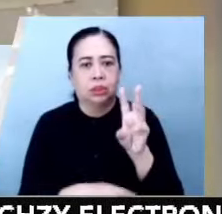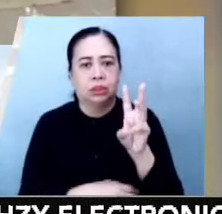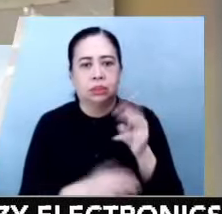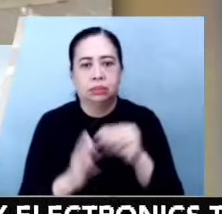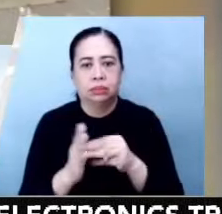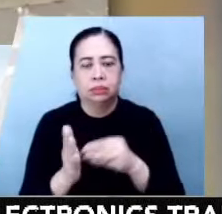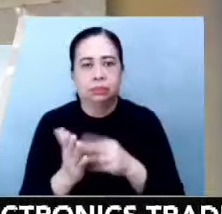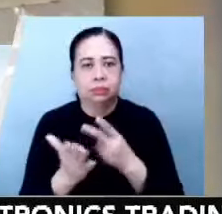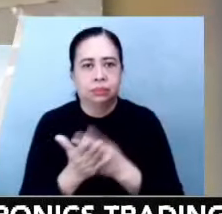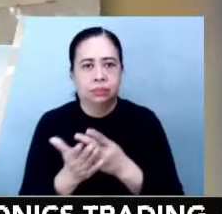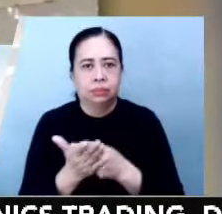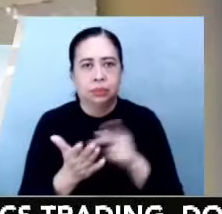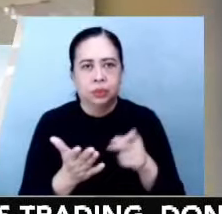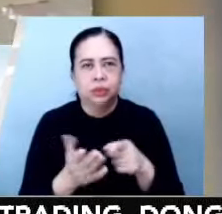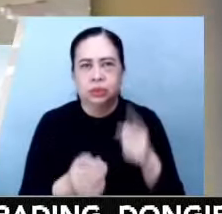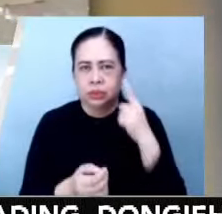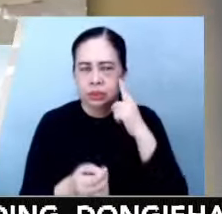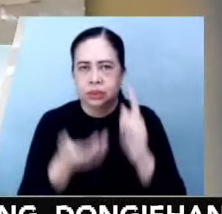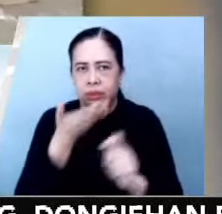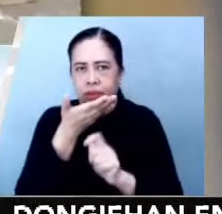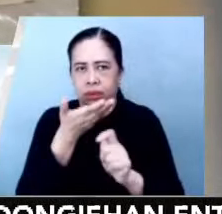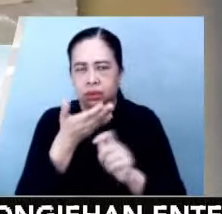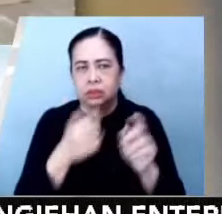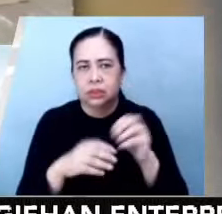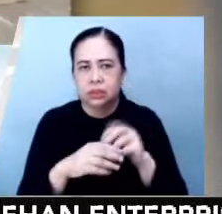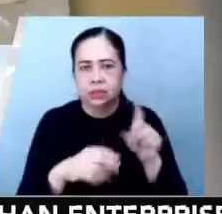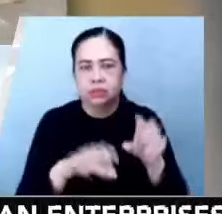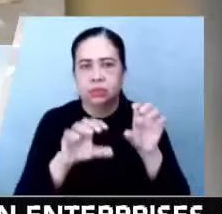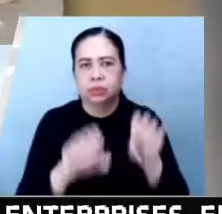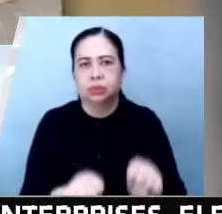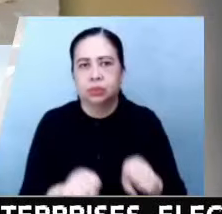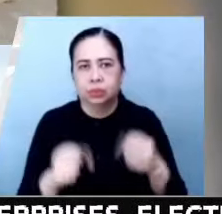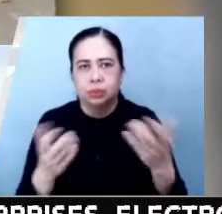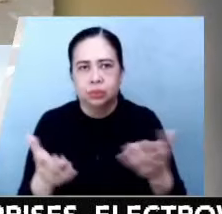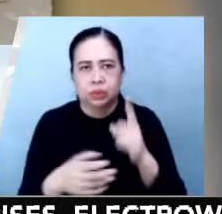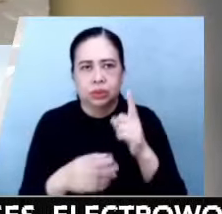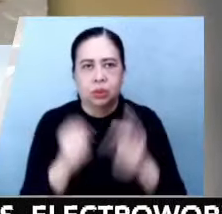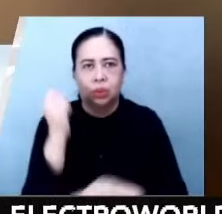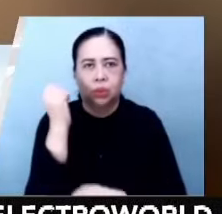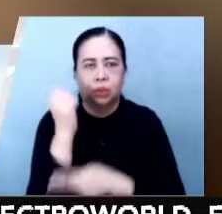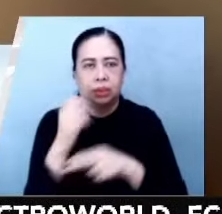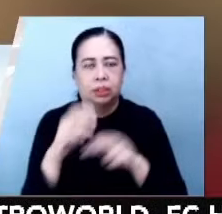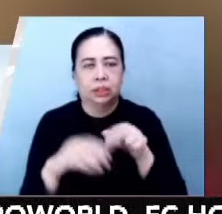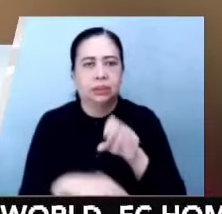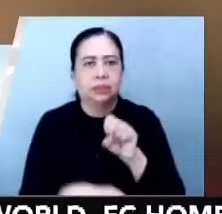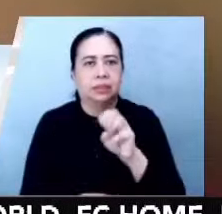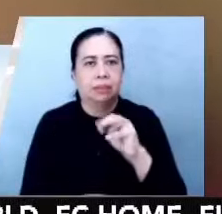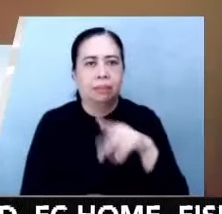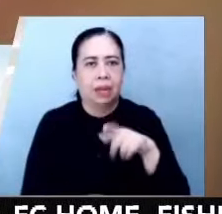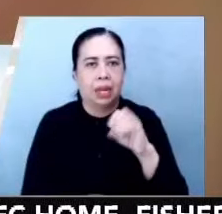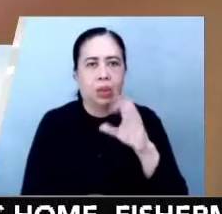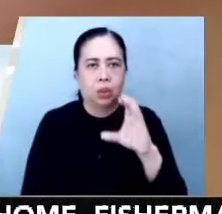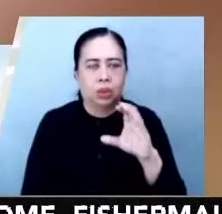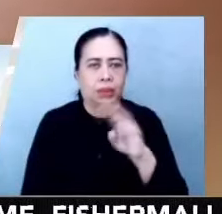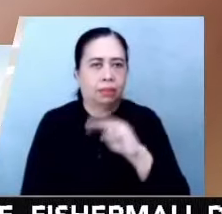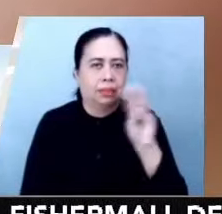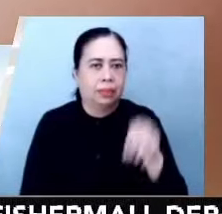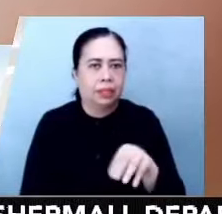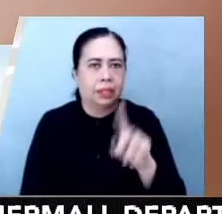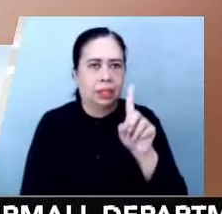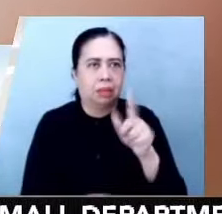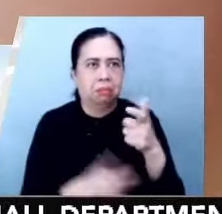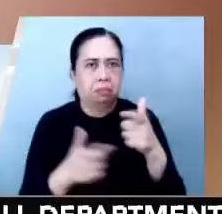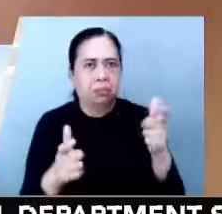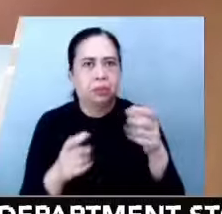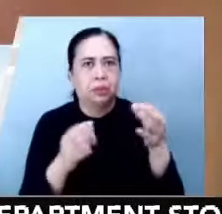halaga ng hinihinalang shabu sa Bibost operation sa isang hotel sa Sampaloc, Maynila. Ayon sa pulisya, isang big-time drug